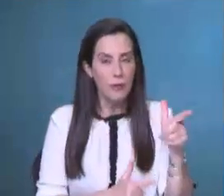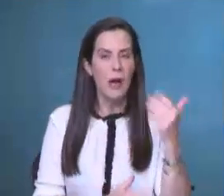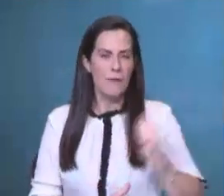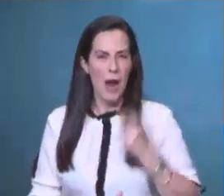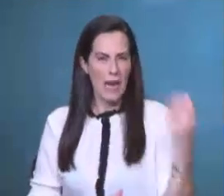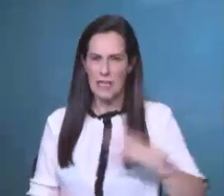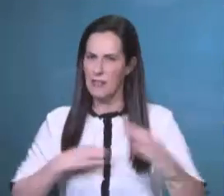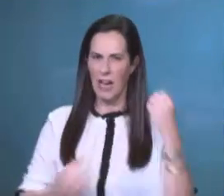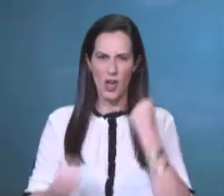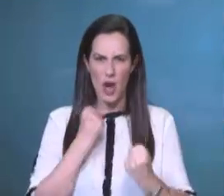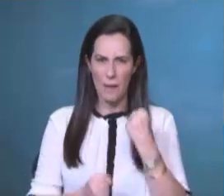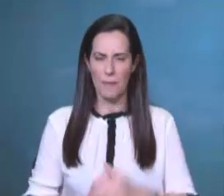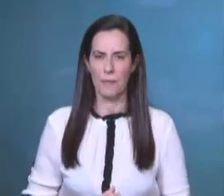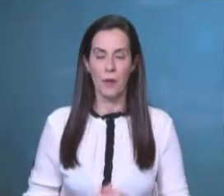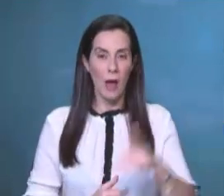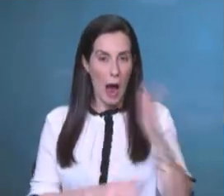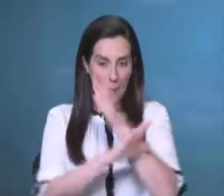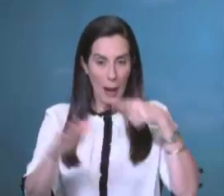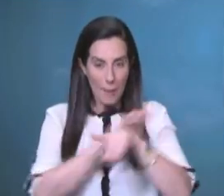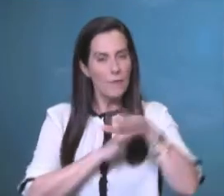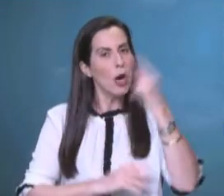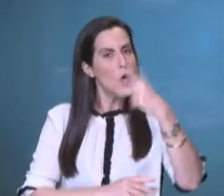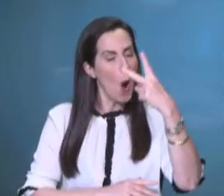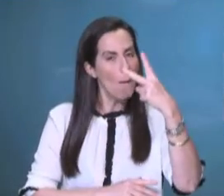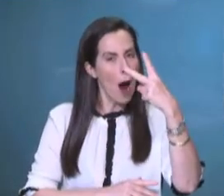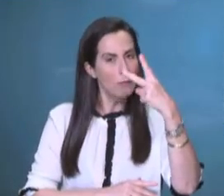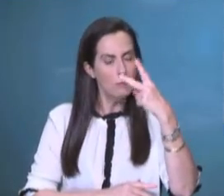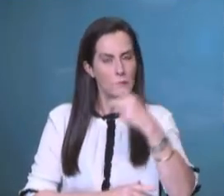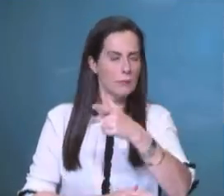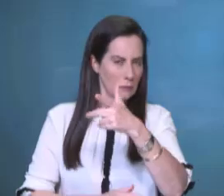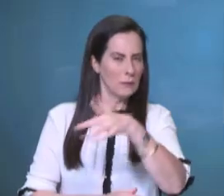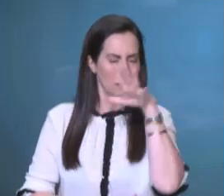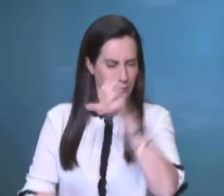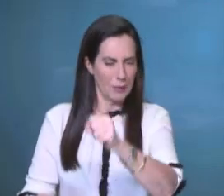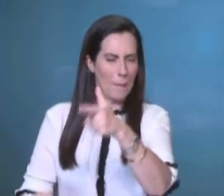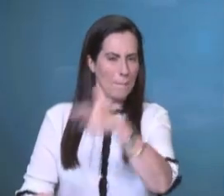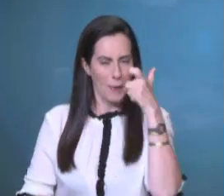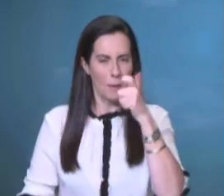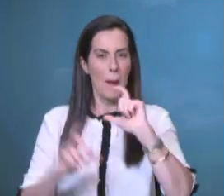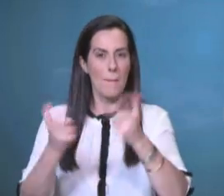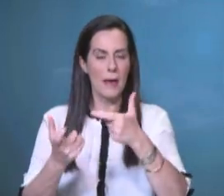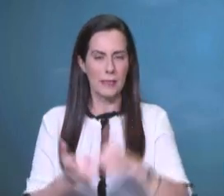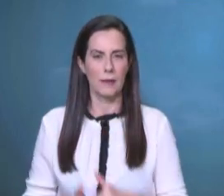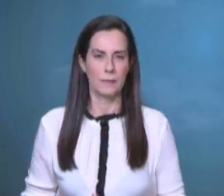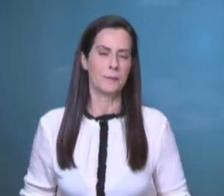דבורסקי. הוא נמלט, ואחרי יומיים נורה למוות בחילופי אש במהלך מעצרו בידי הימ"מ.